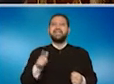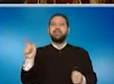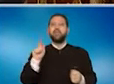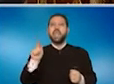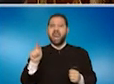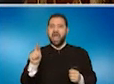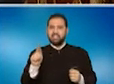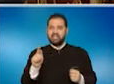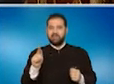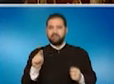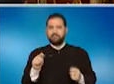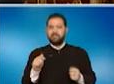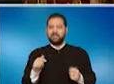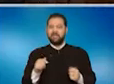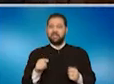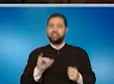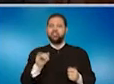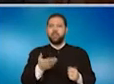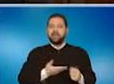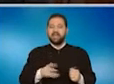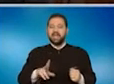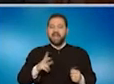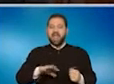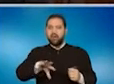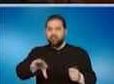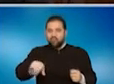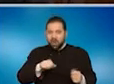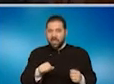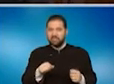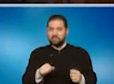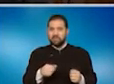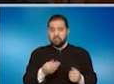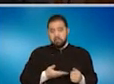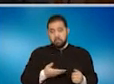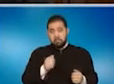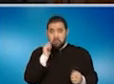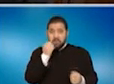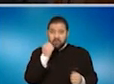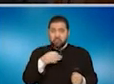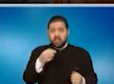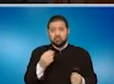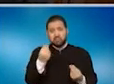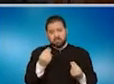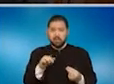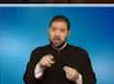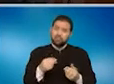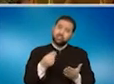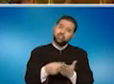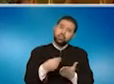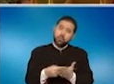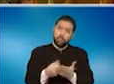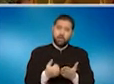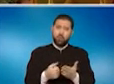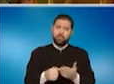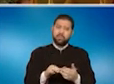spunându-i suma cerută de cel ce o vindea. Și a zis bătrânul: cumpăr-o, că este bună și face prețul pe care l-ai spus.